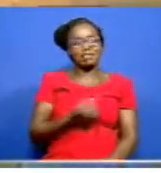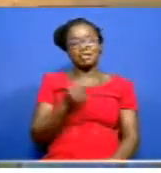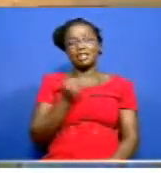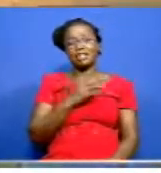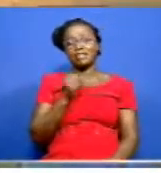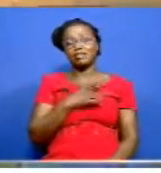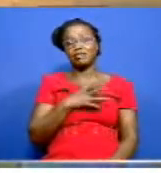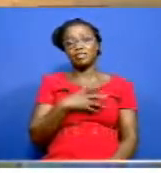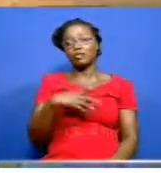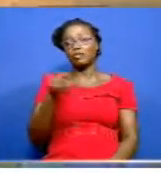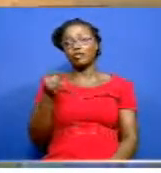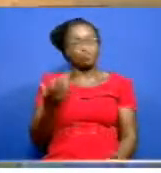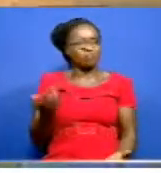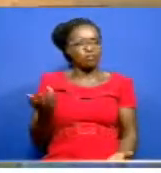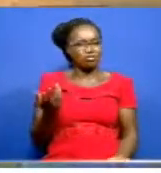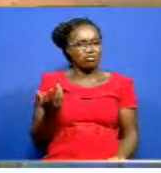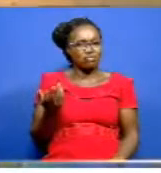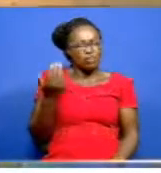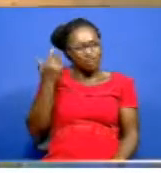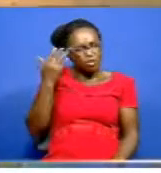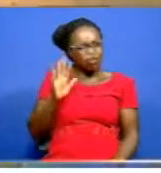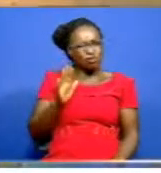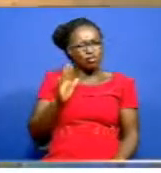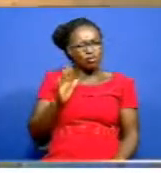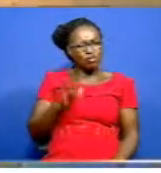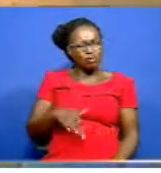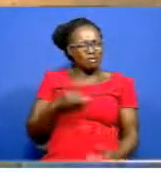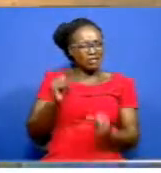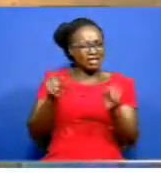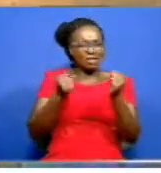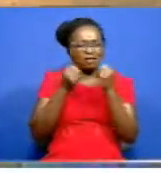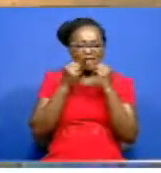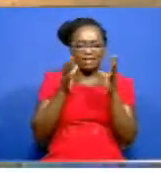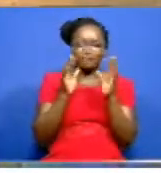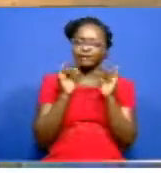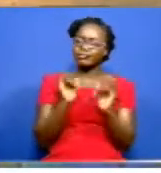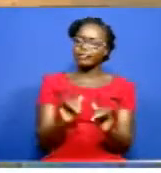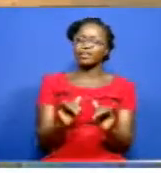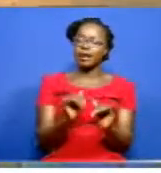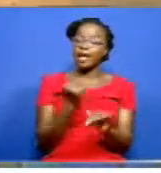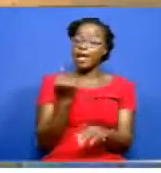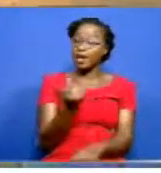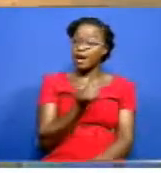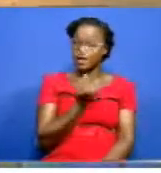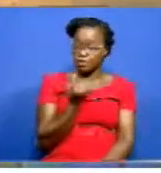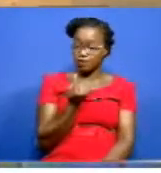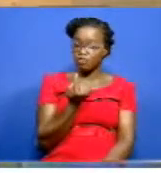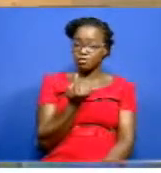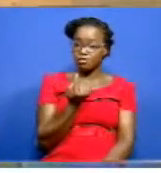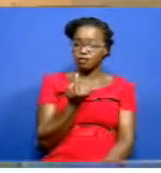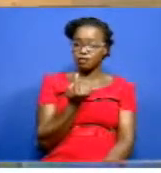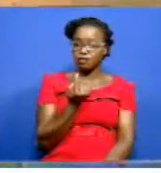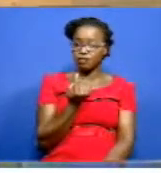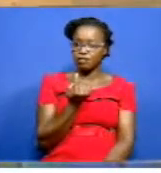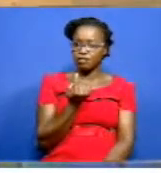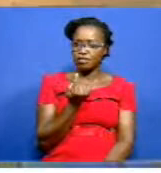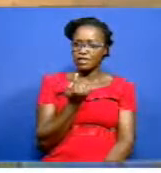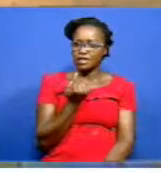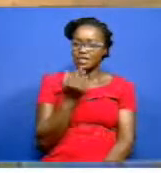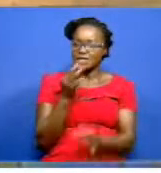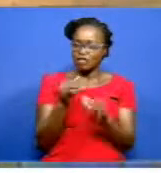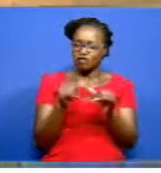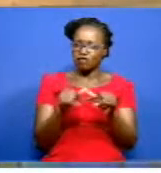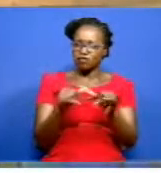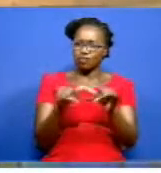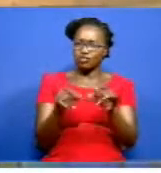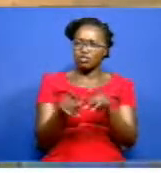unashindwa nitaenda. Feel safe, unataka tu kwa mahali isolated. Alafu ikiendelea sana,